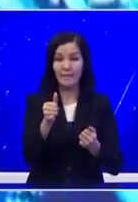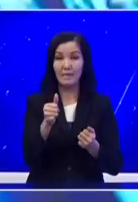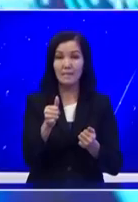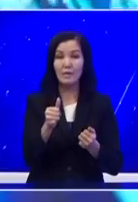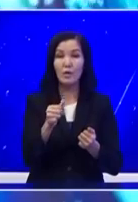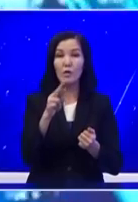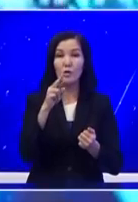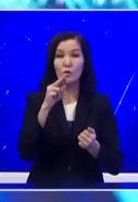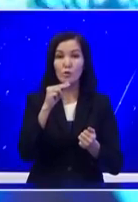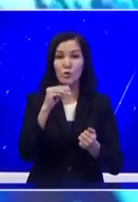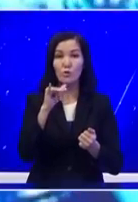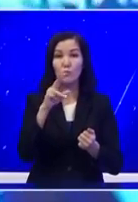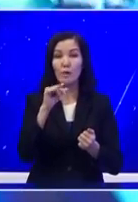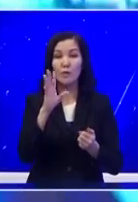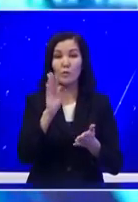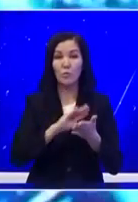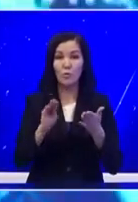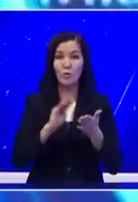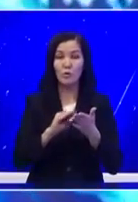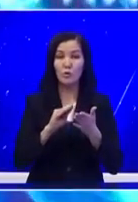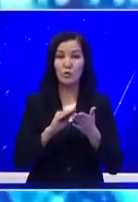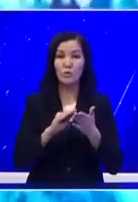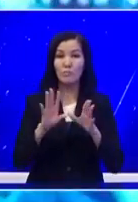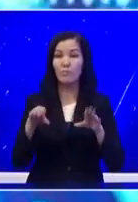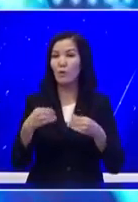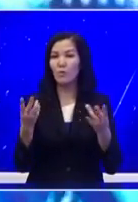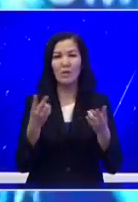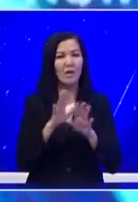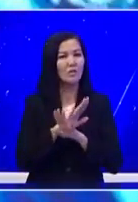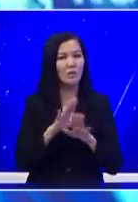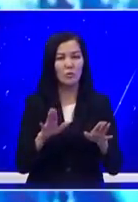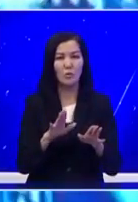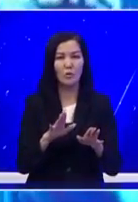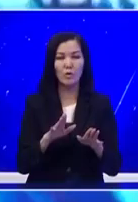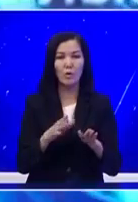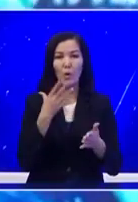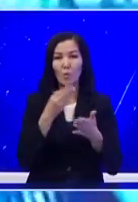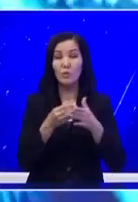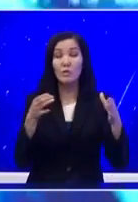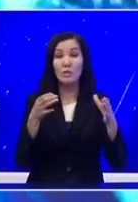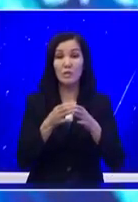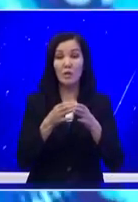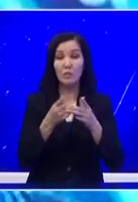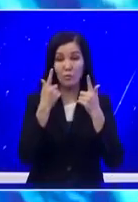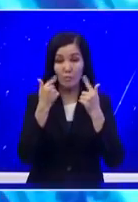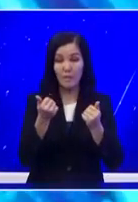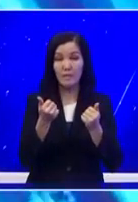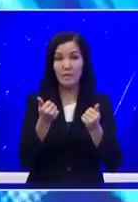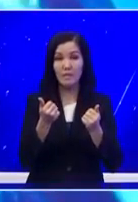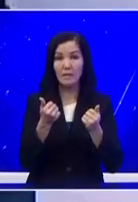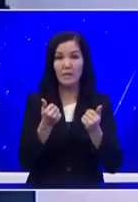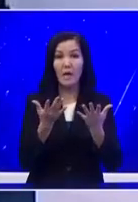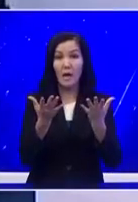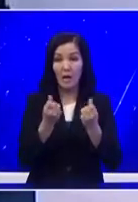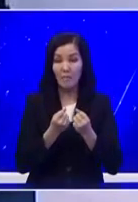күні порталдарға, телеграмға өтінішті берудің қажеті жоқ. Сіз ертең өзіңіздің статусыңызды көрсеңіз, сіз үшін өтініш